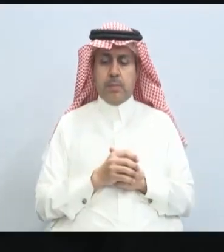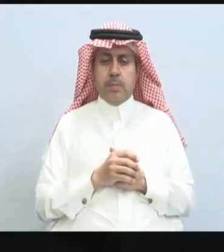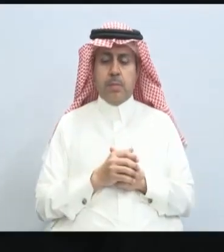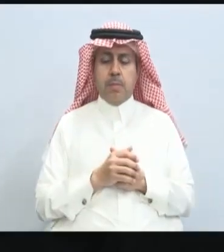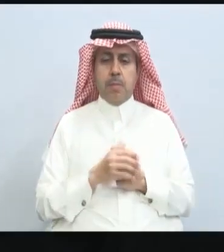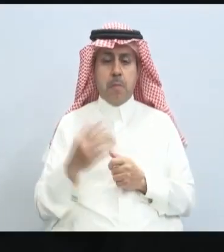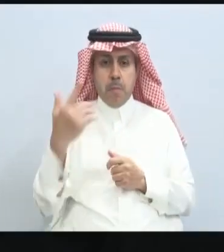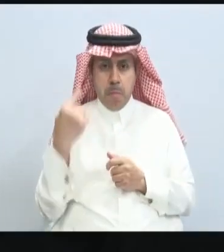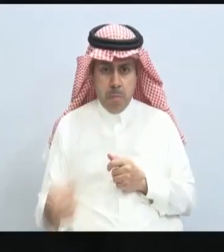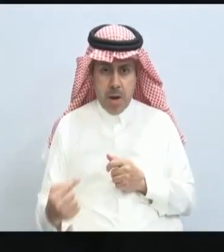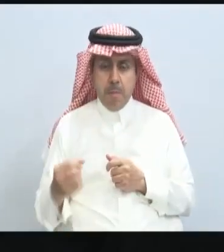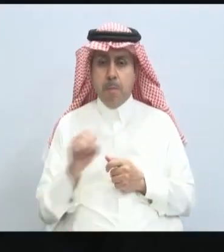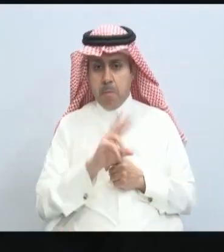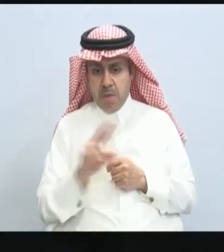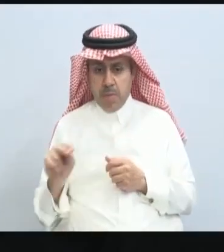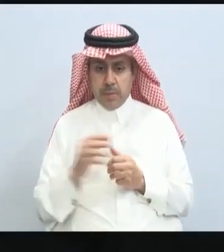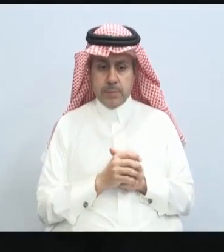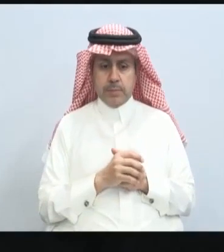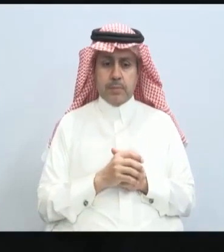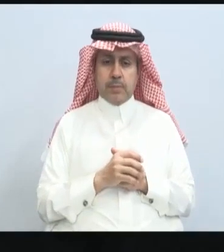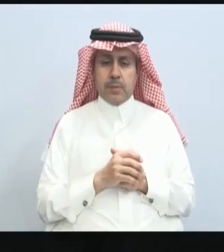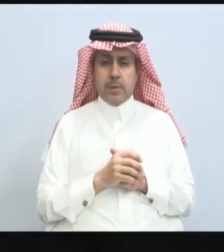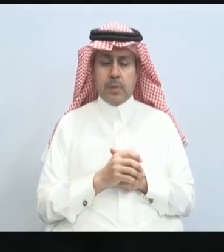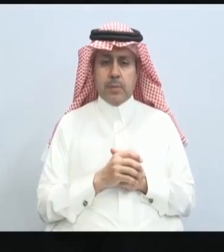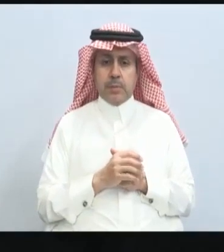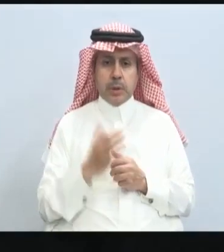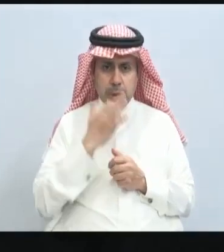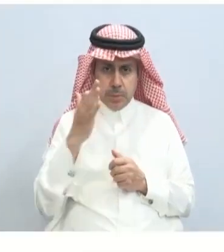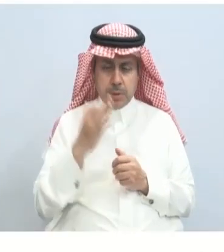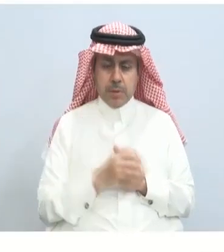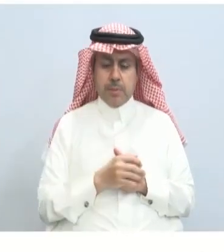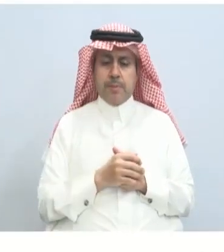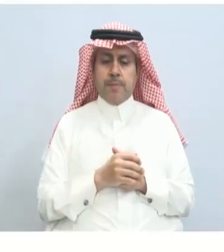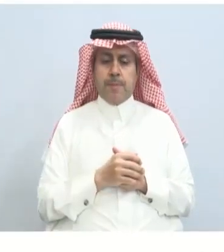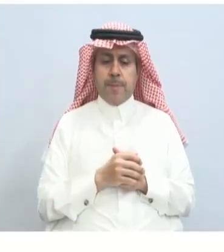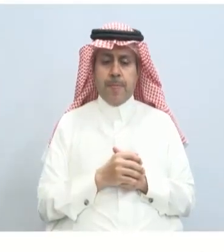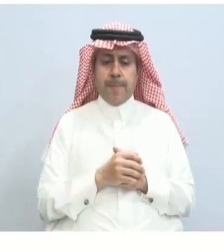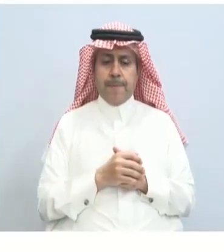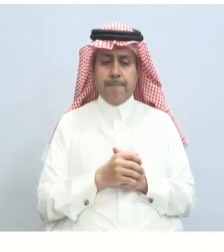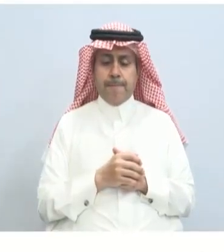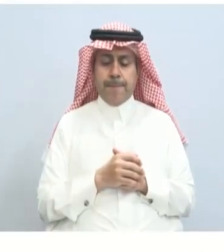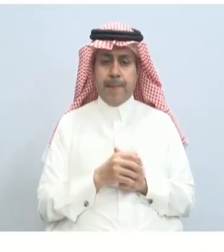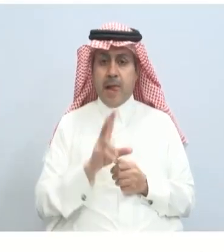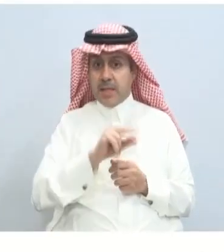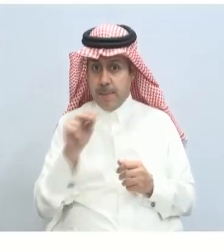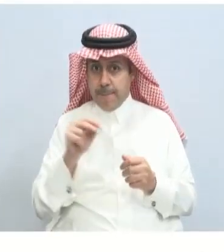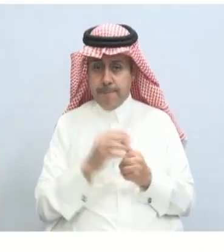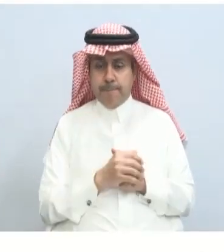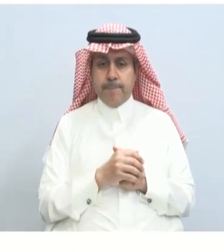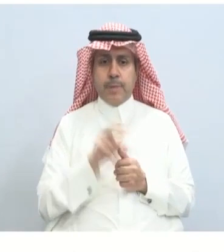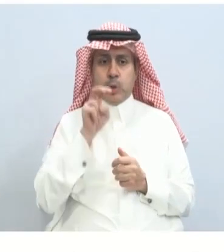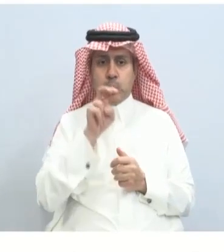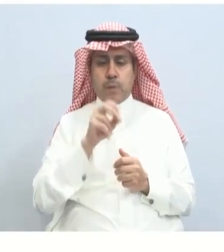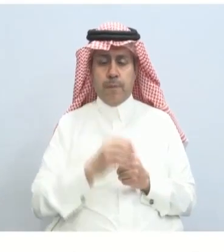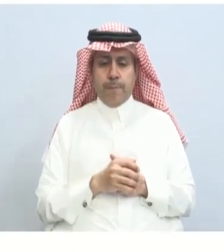ما يكون لهم نفس المقام الا اذا كان في تبسيط فبالتالي قد يكون يعني هذا قد يكون هذا على حسب فبالتالي خلونا نشوف